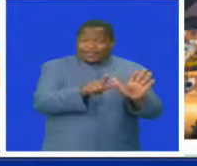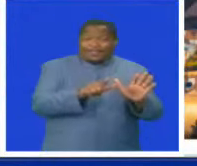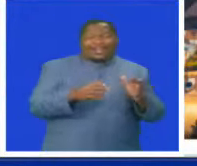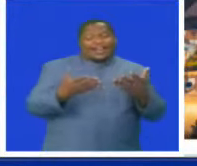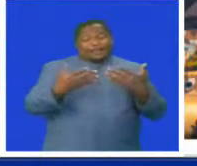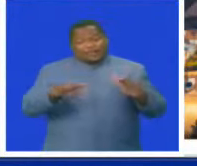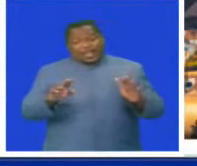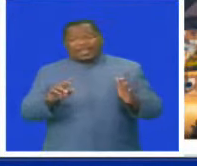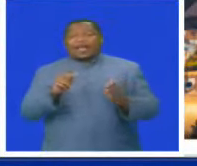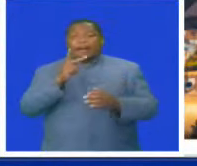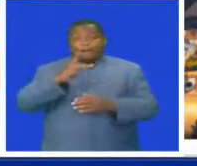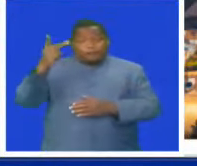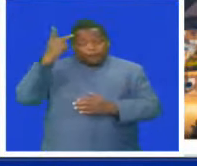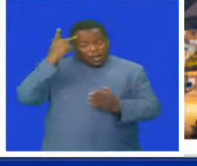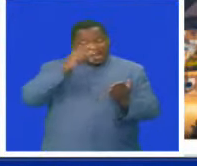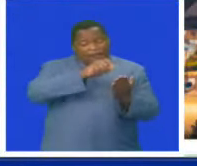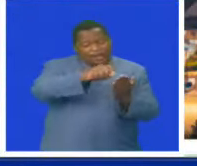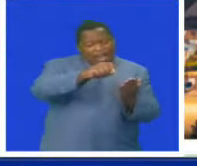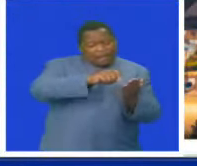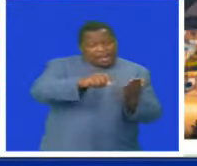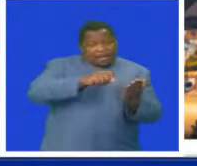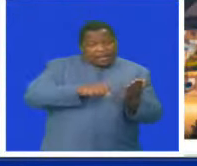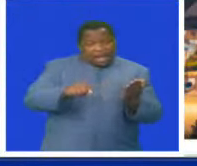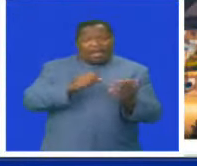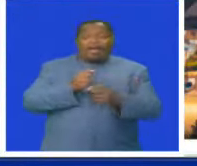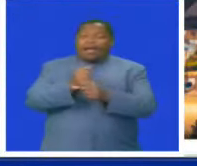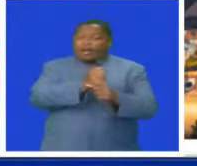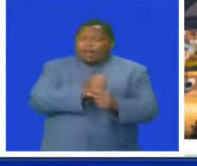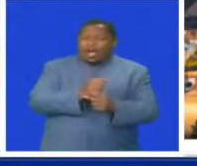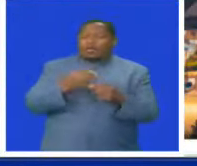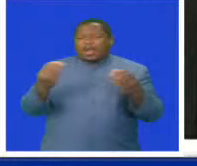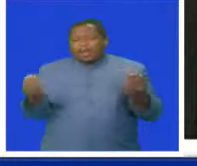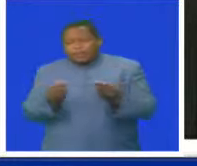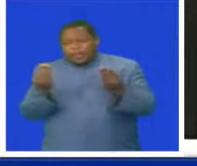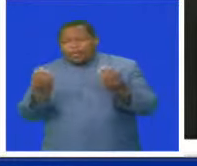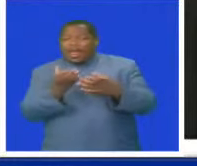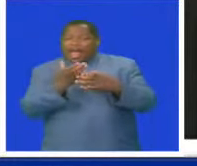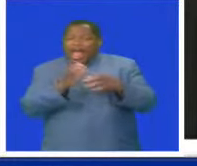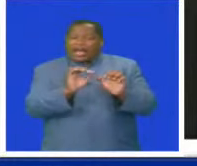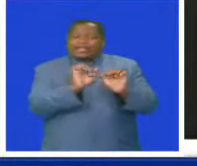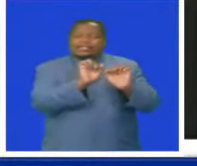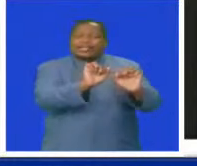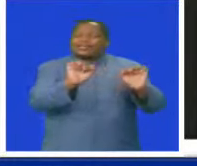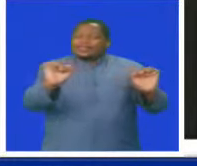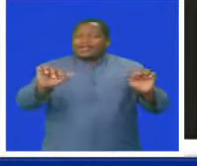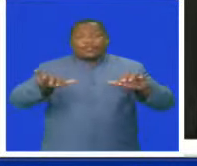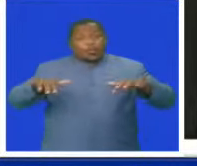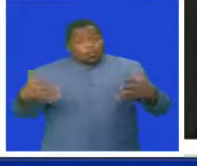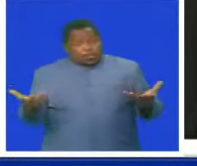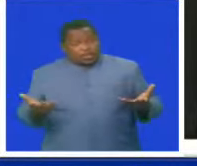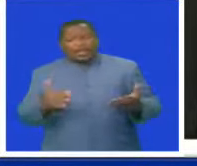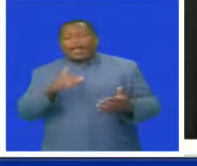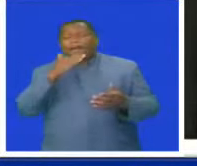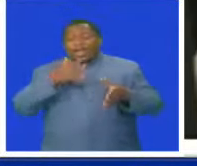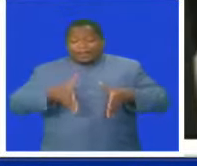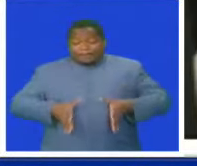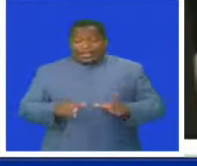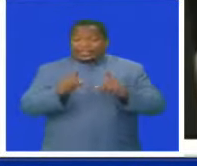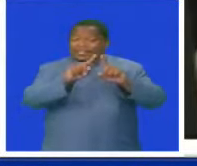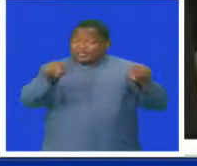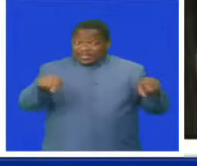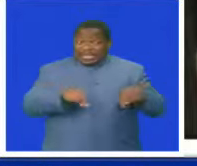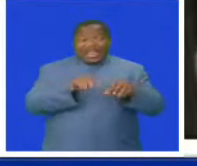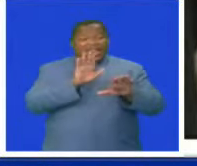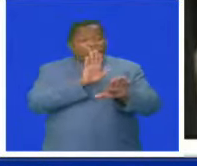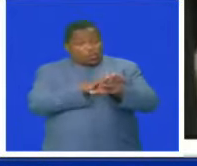netimbunga eRoyal Swazi Convention Center nomuhla. Livele Eswatini latibophelele emigomeni